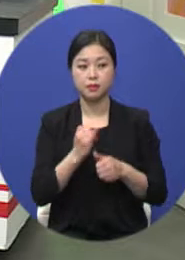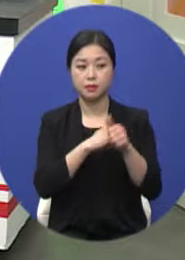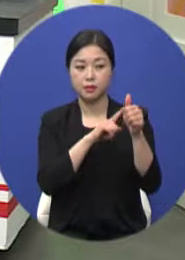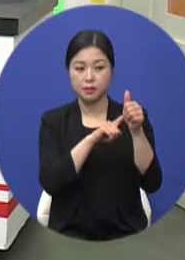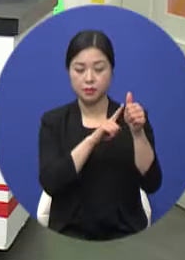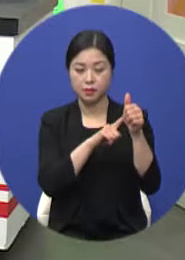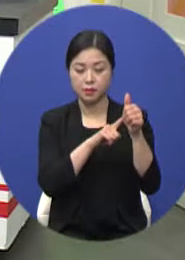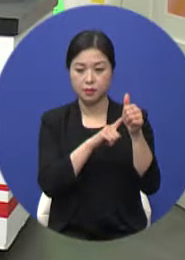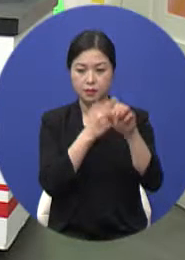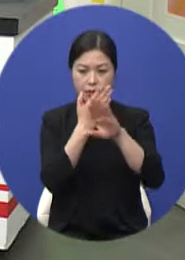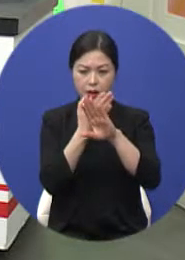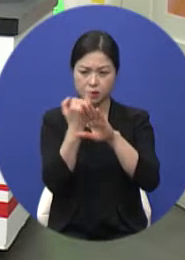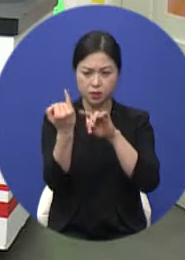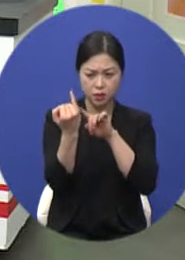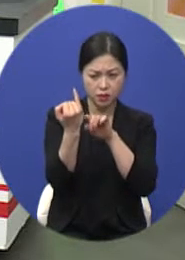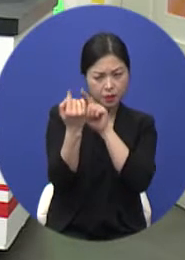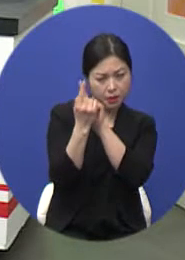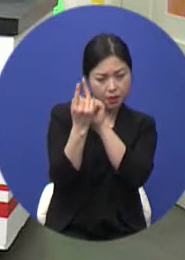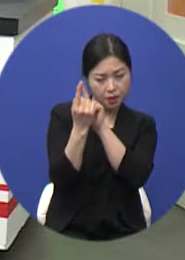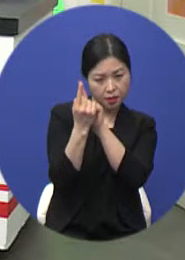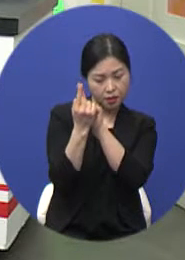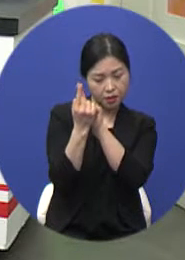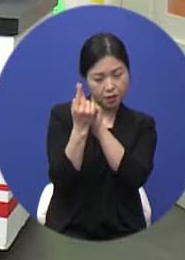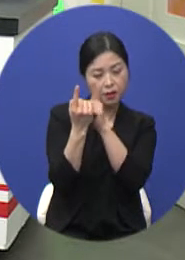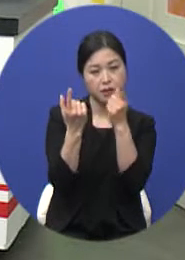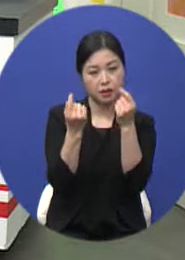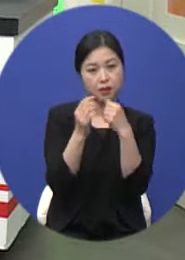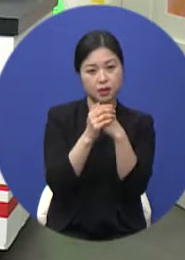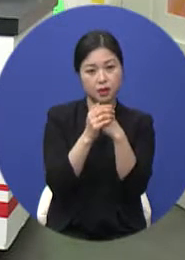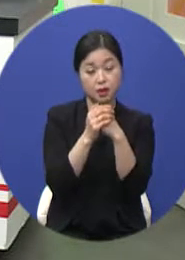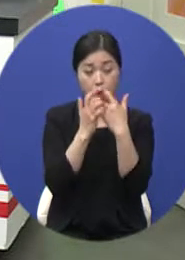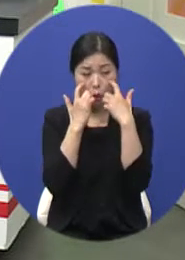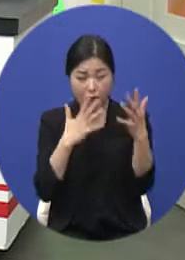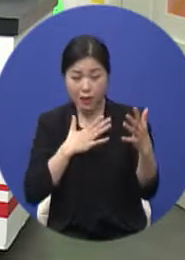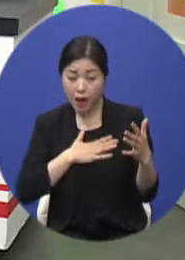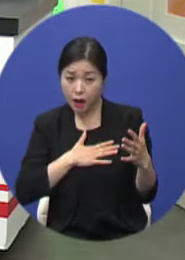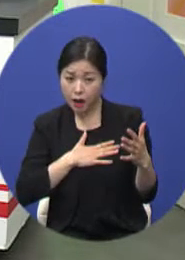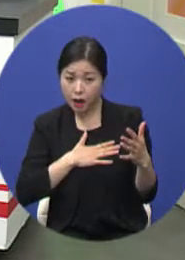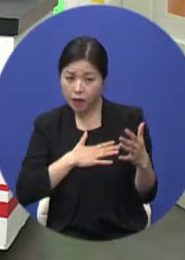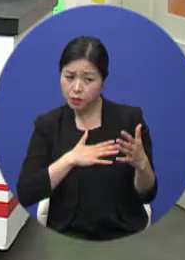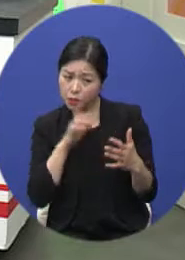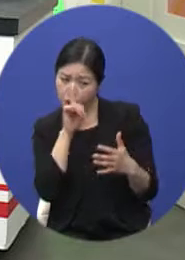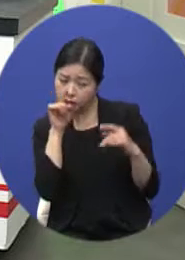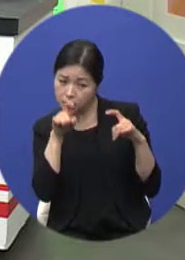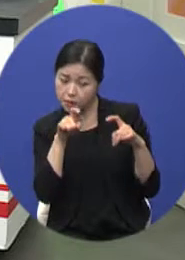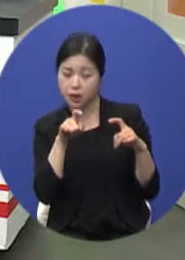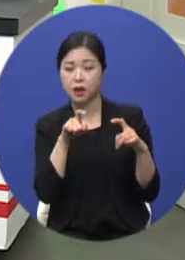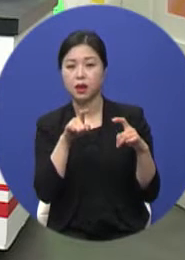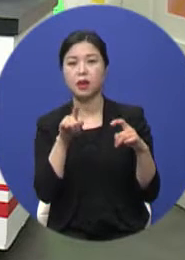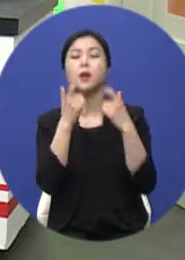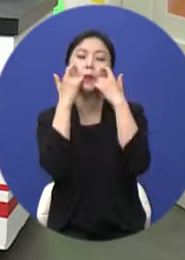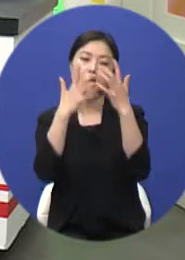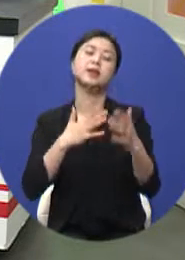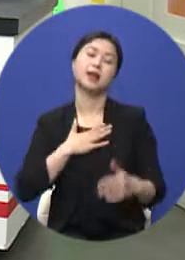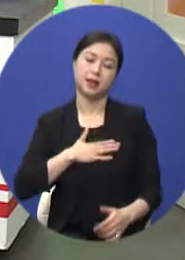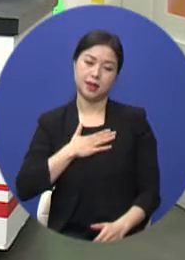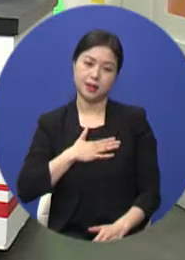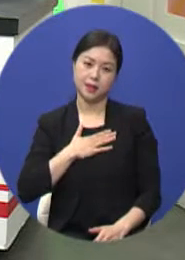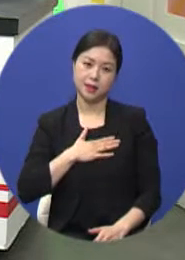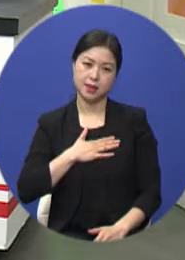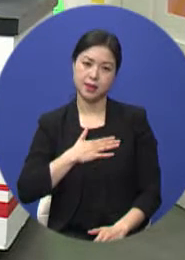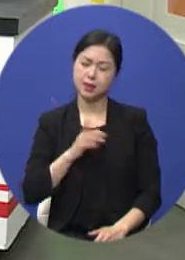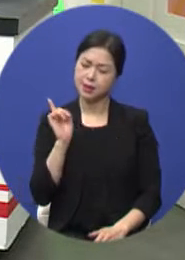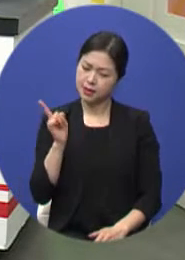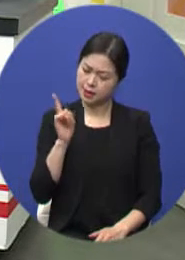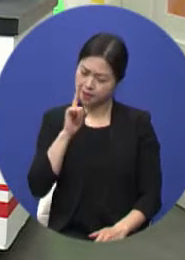여자를 보고 다니는 걸로 제가 알고 있어요. 근데 확실히 알고 계신 거예요? 그냥 짐작으로 네, 알고. 아, 네, 확실히 알고 있어요.